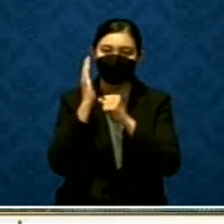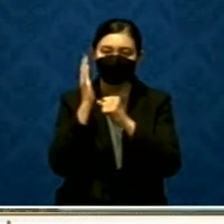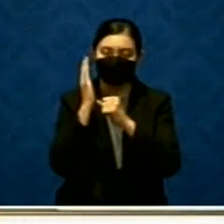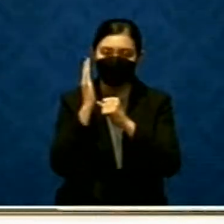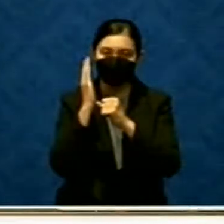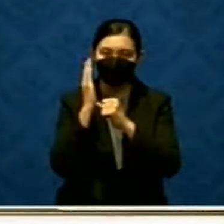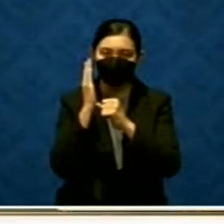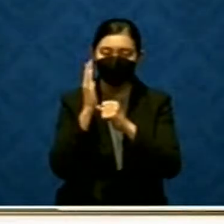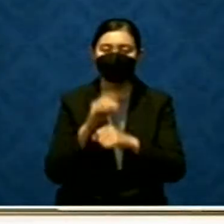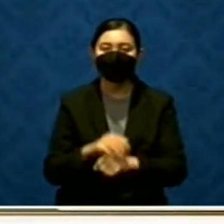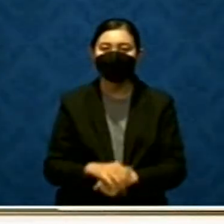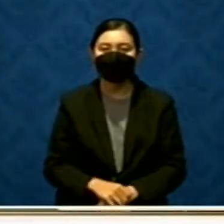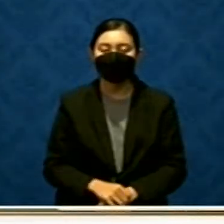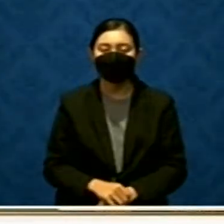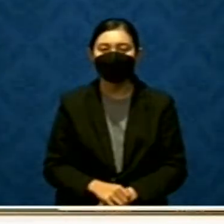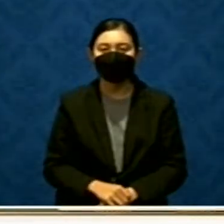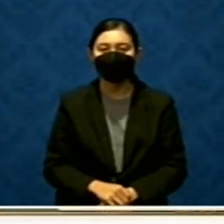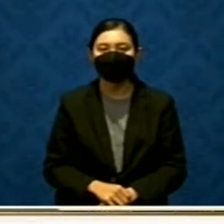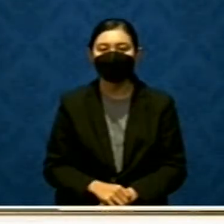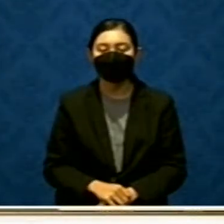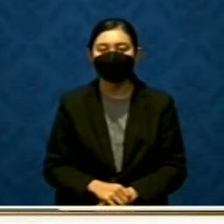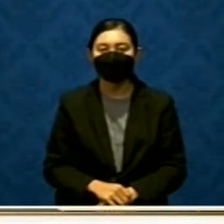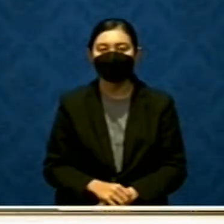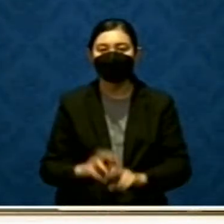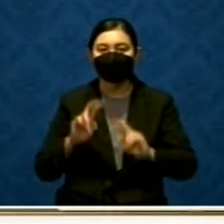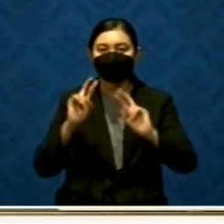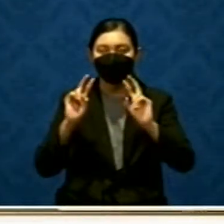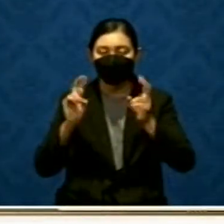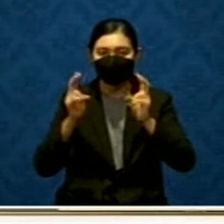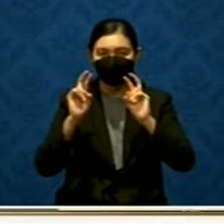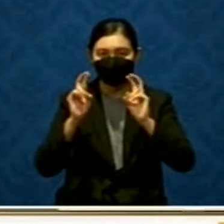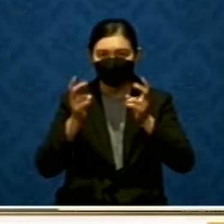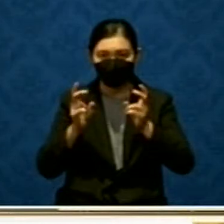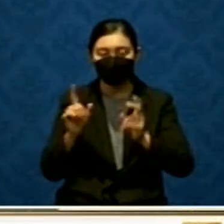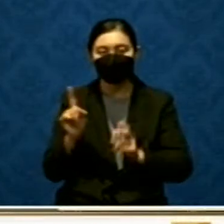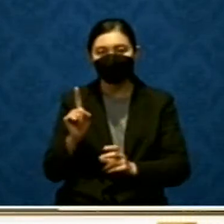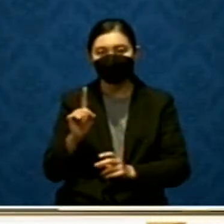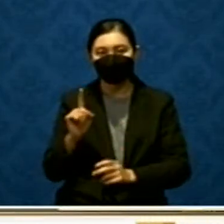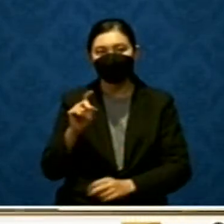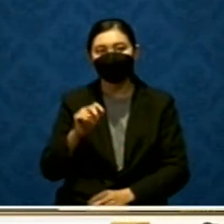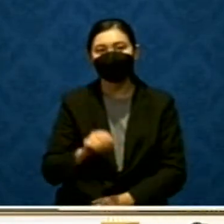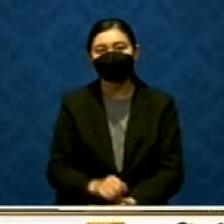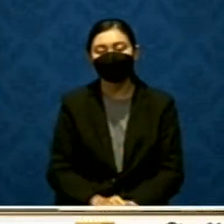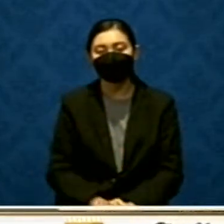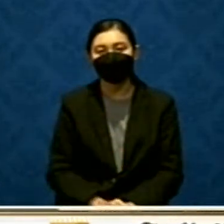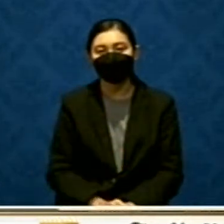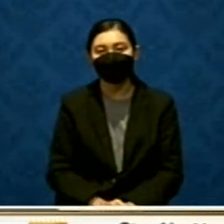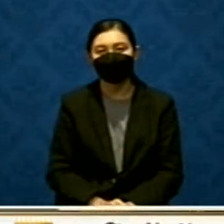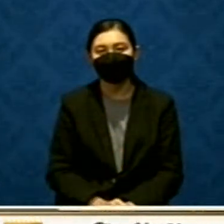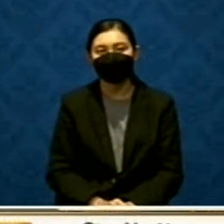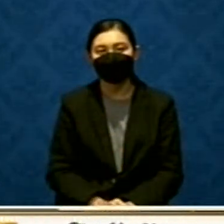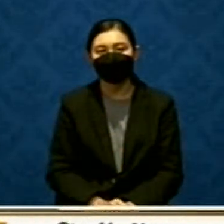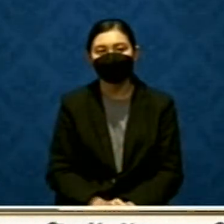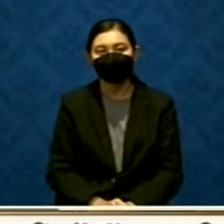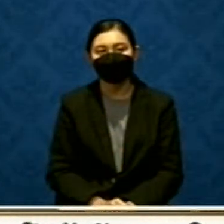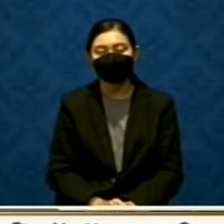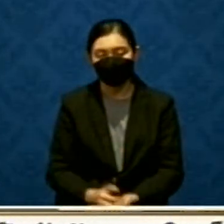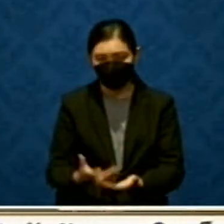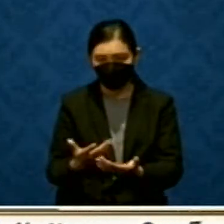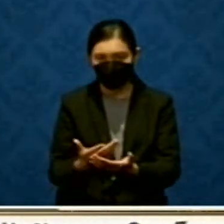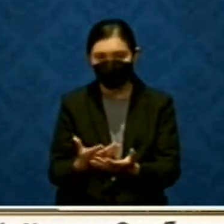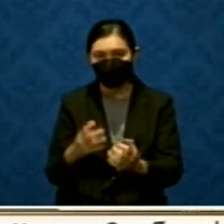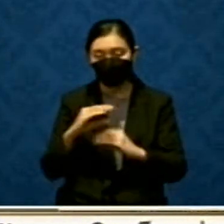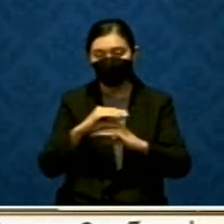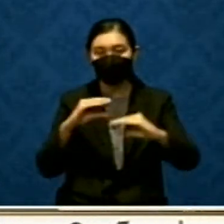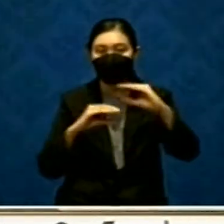ของประเด็นเรื่องของการอภิปรายว่า MRMAP เนี่ยเป็นการลงทุนโครงการซ้ำซ้อนน